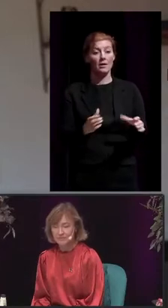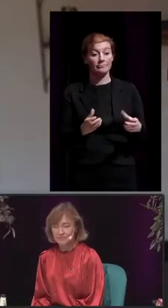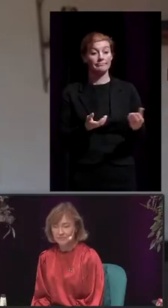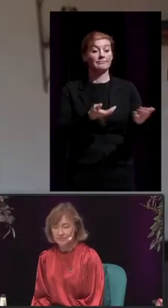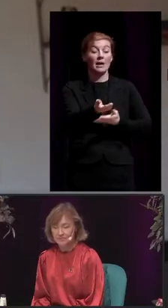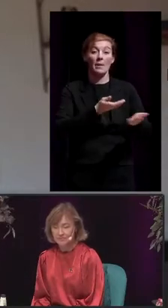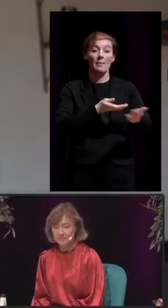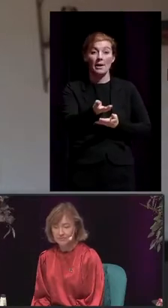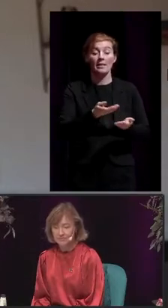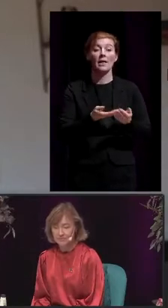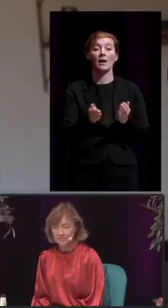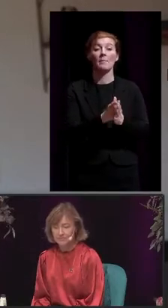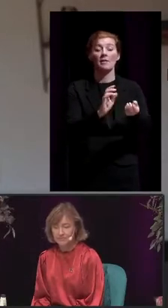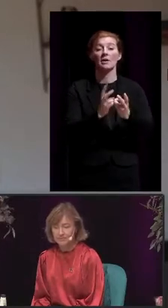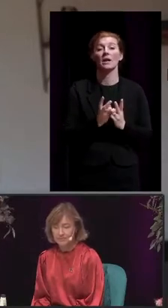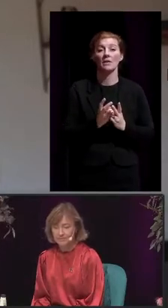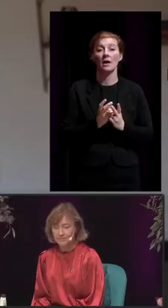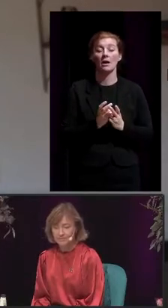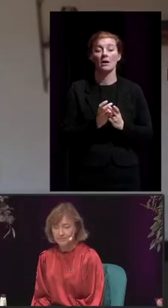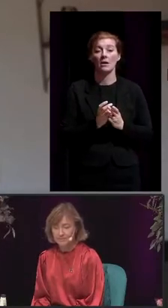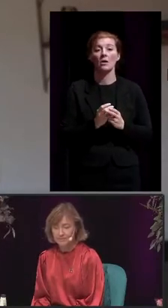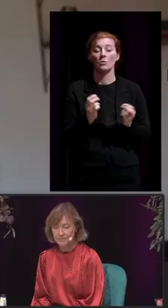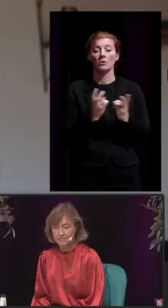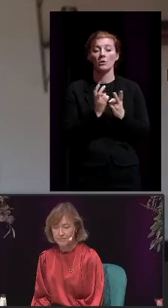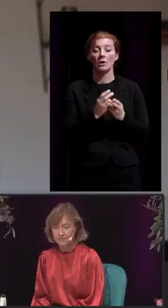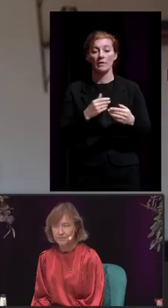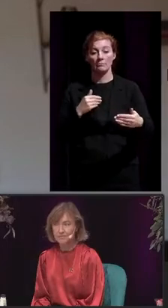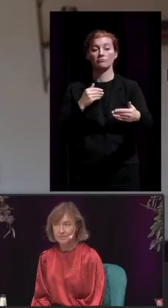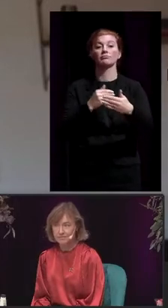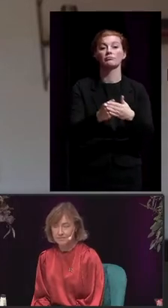samarbeta och på det viset faktiskt göra att vi når hela vägen fram.